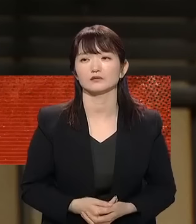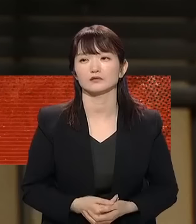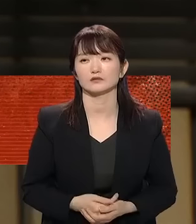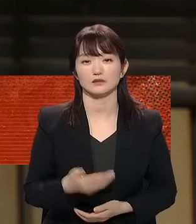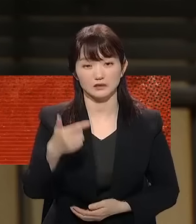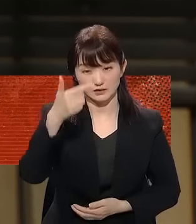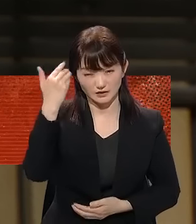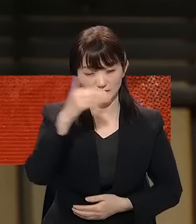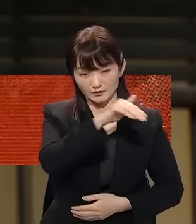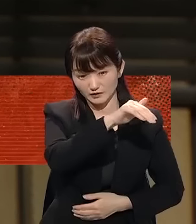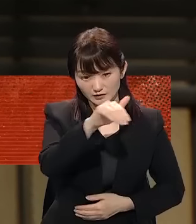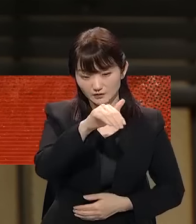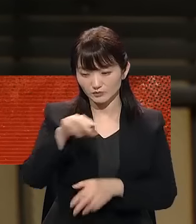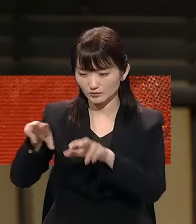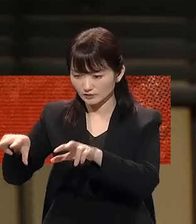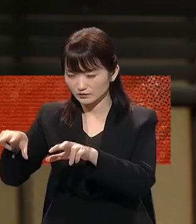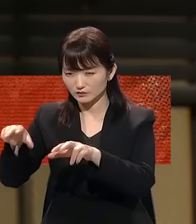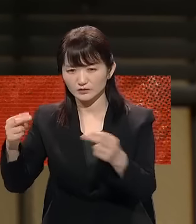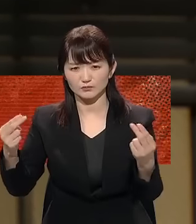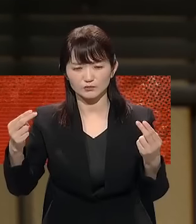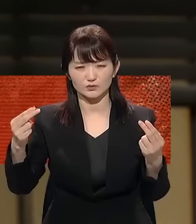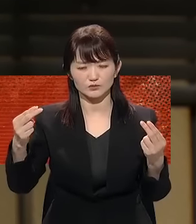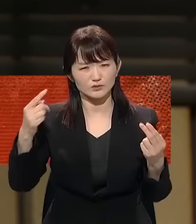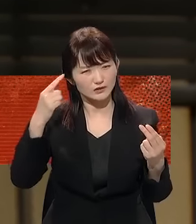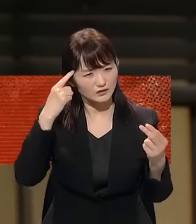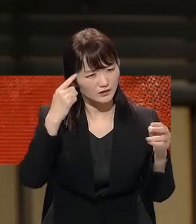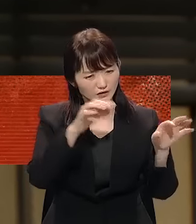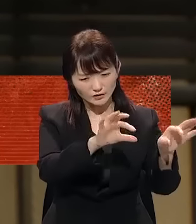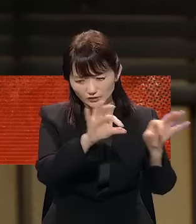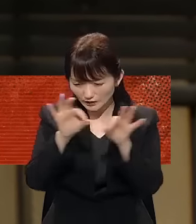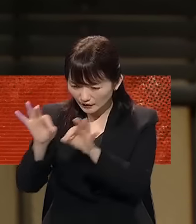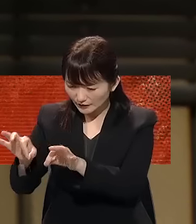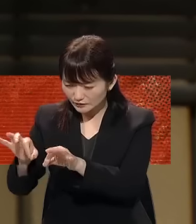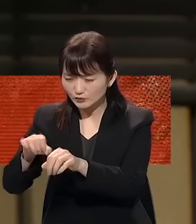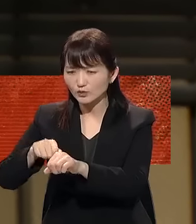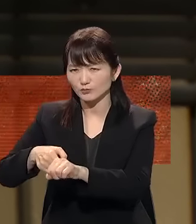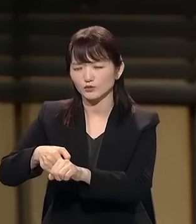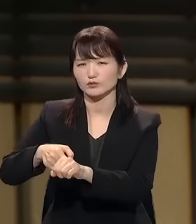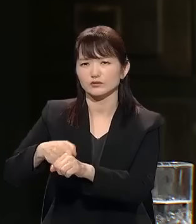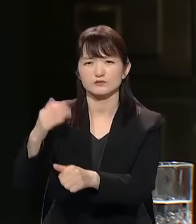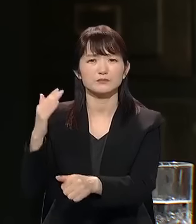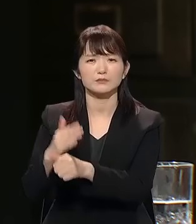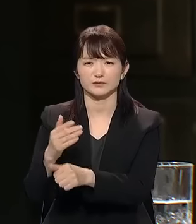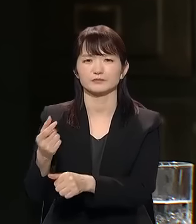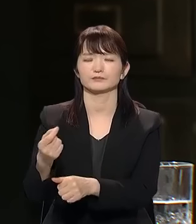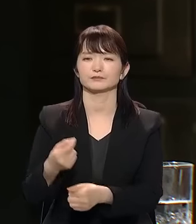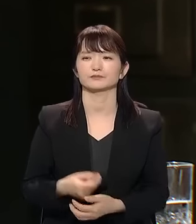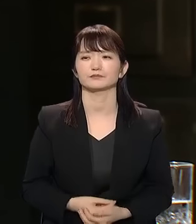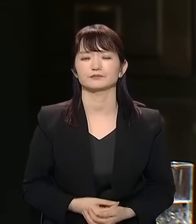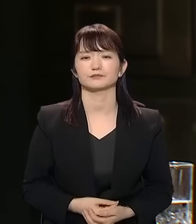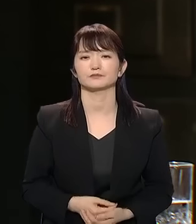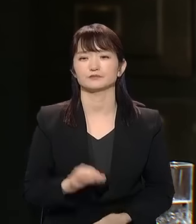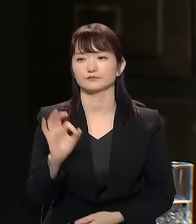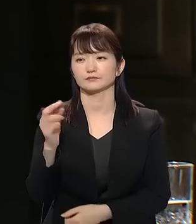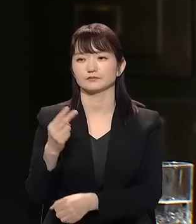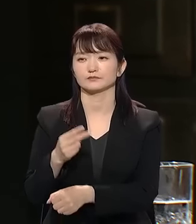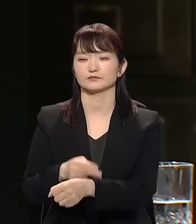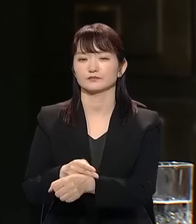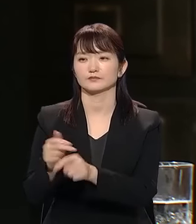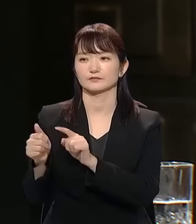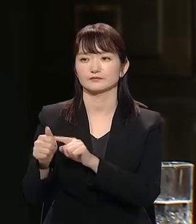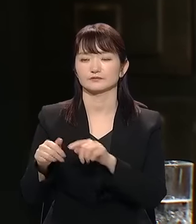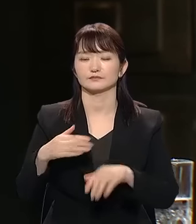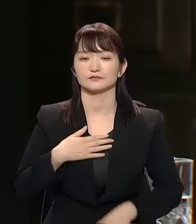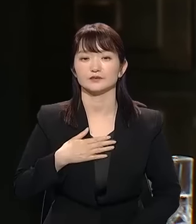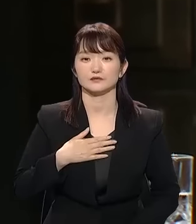기준으로 조금 판단했던게 아닌가 그런 생각이 좀 듭니다 자 교수님 뭐이 이런 문제 전문가이니까 저는이